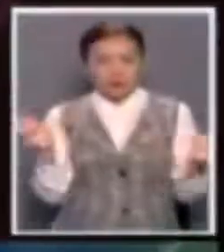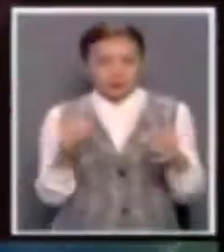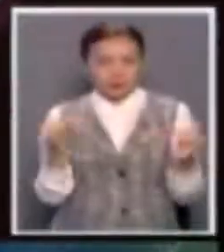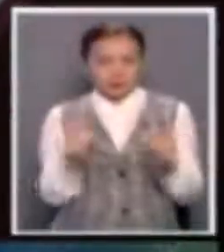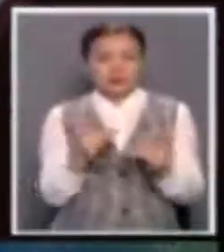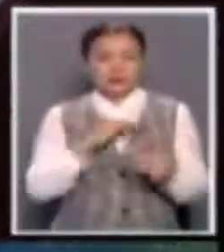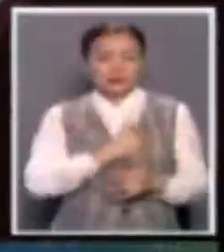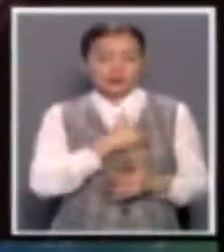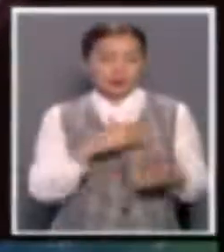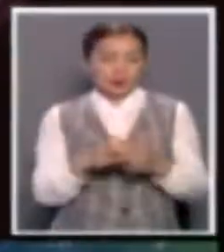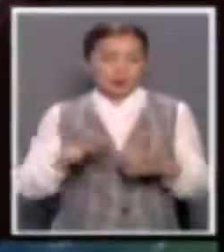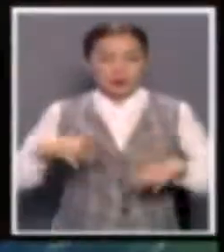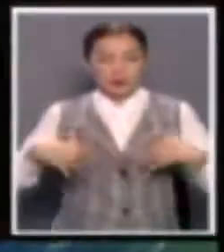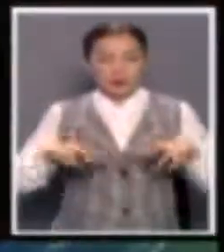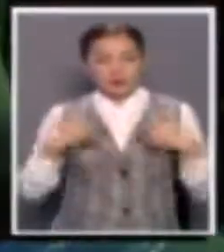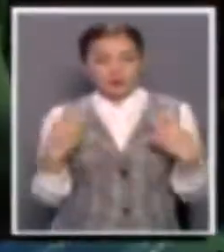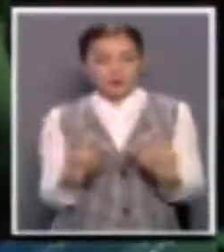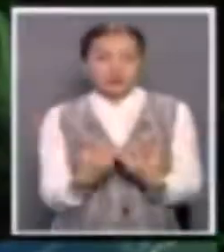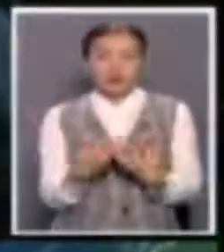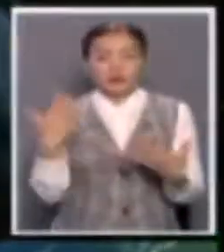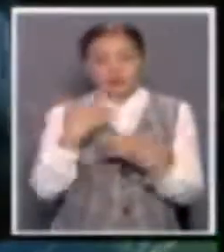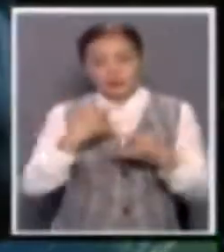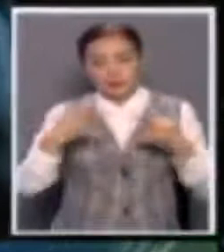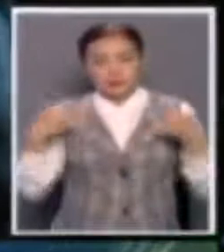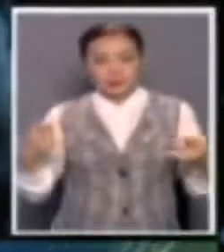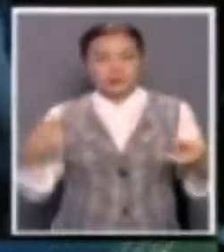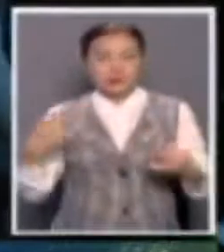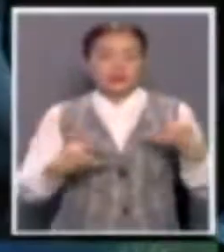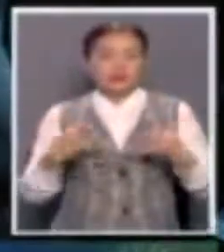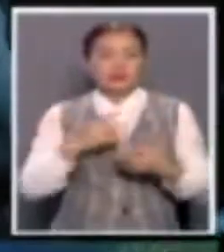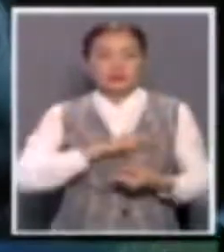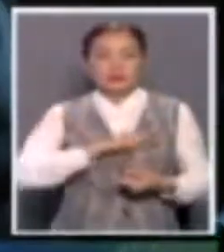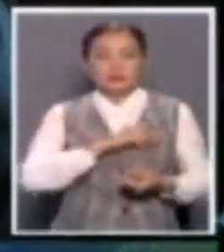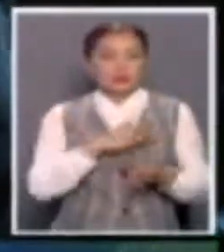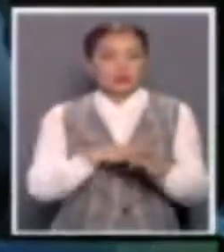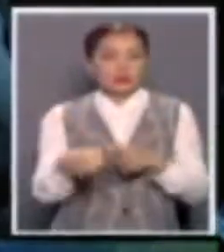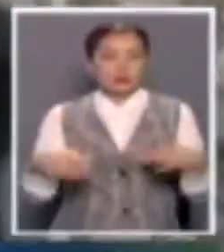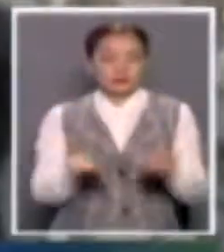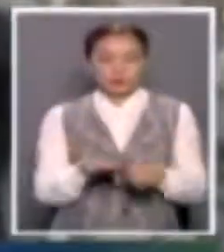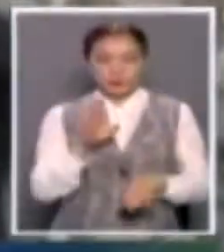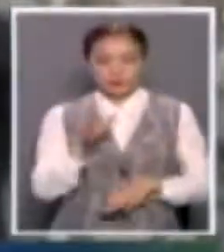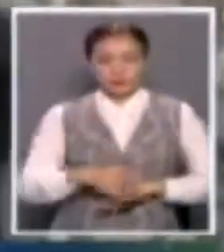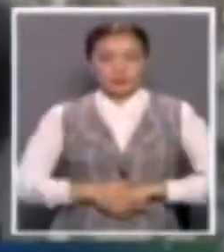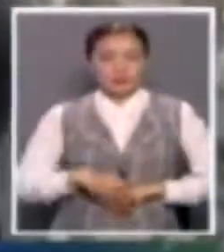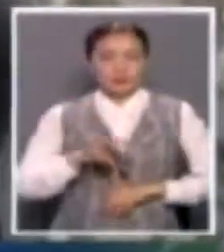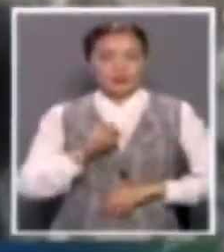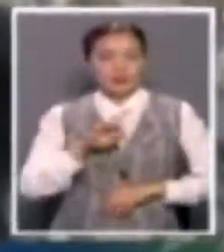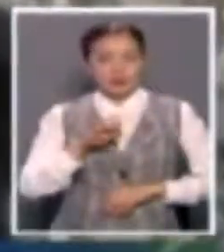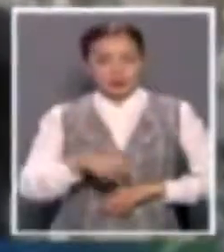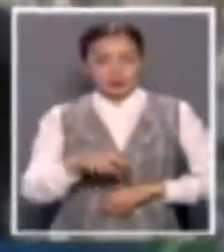нысандардың жеке топтық дайындықтарды қоса алғанда кинотеатрлардың қызметі толық тоқтатылады. Наурыз айынан